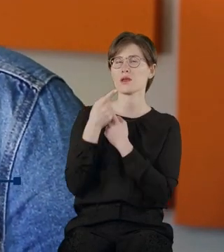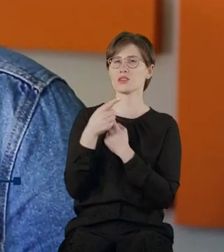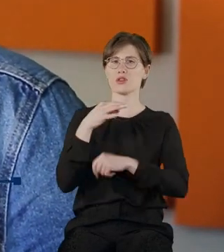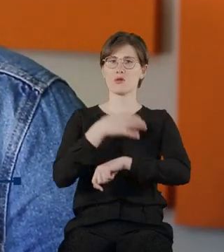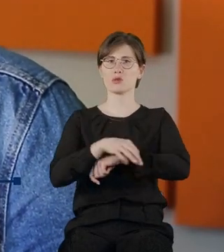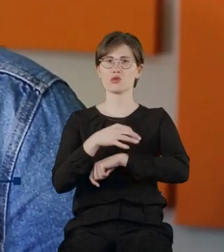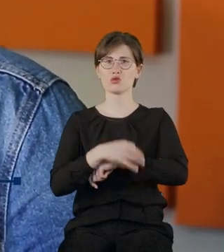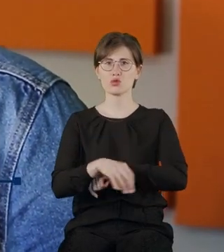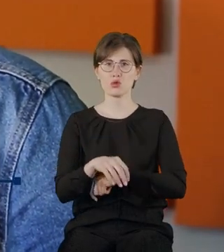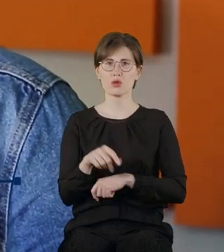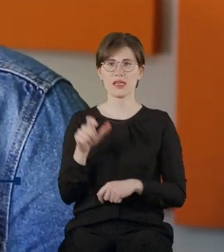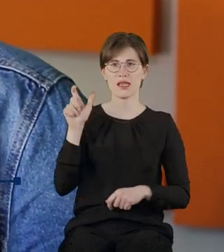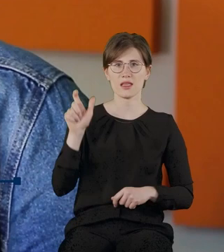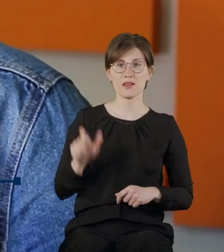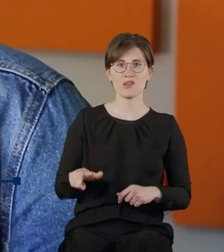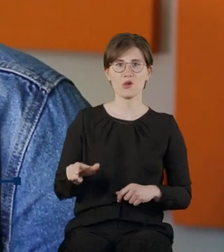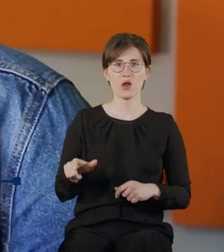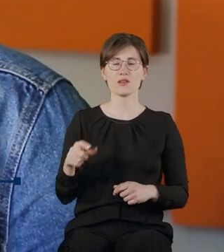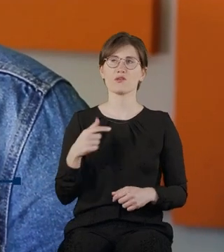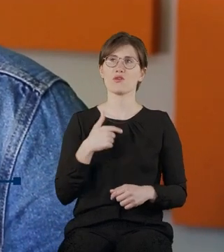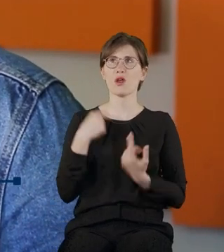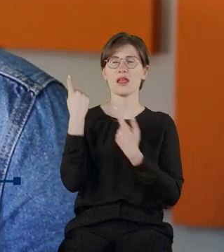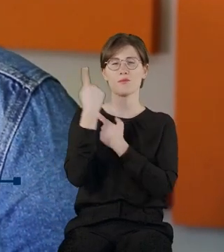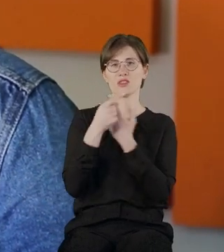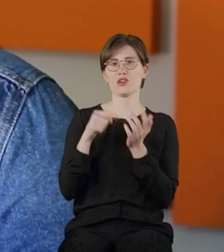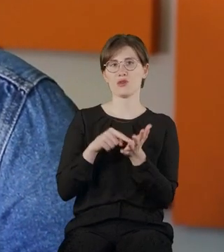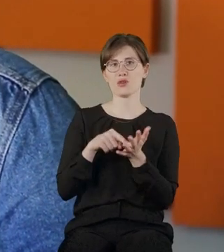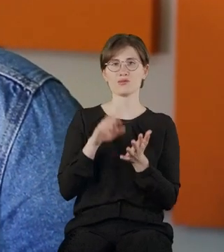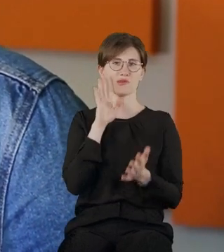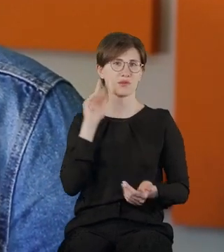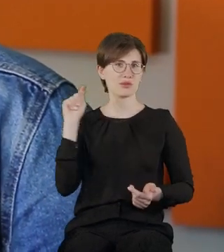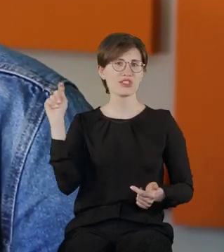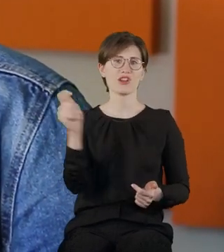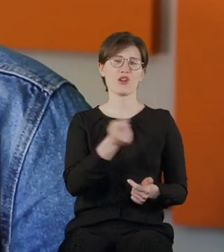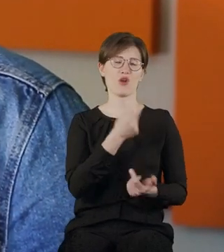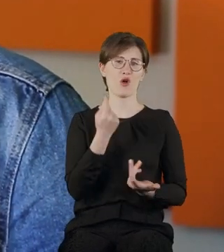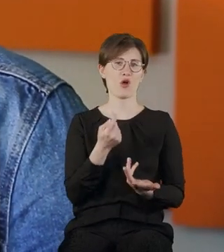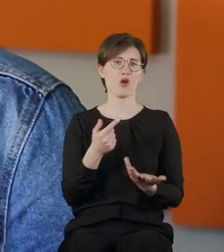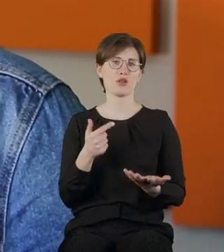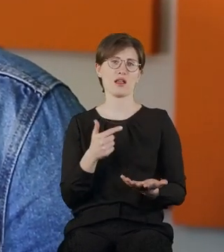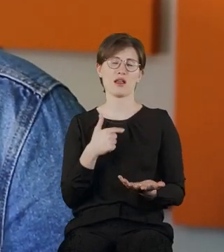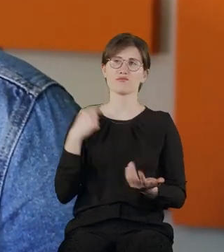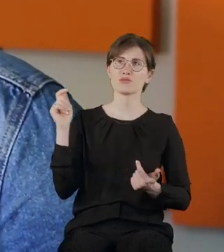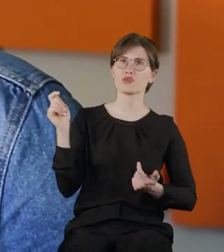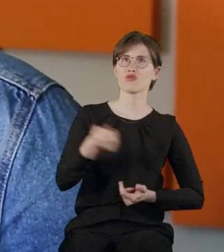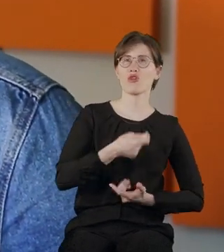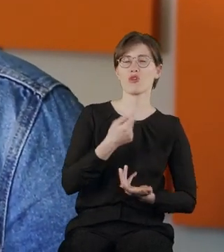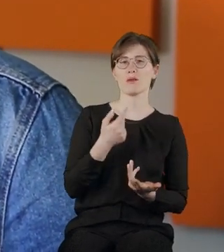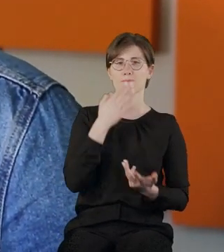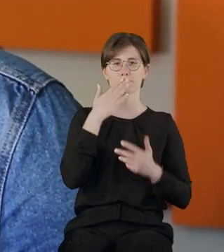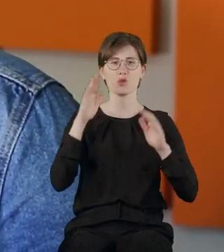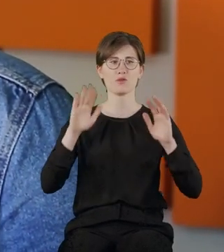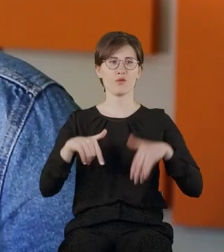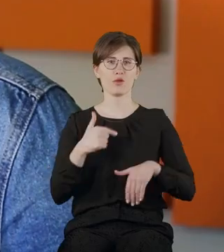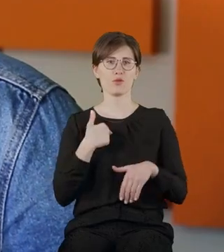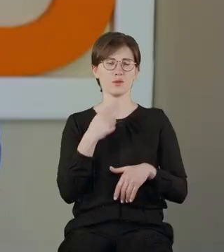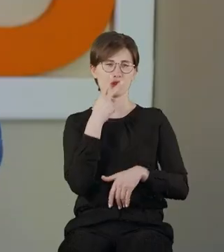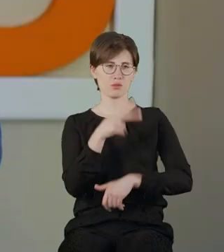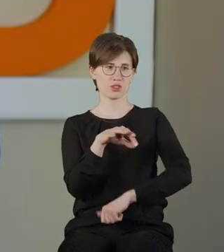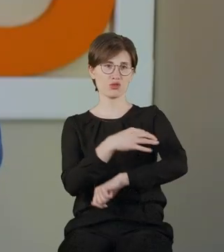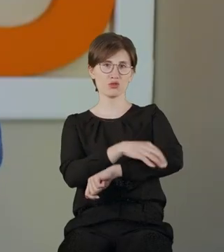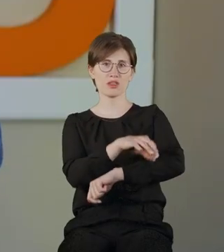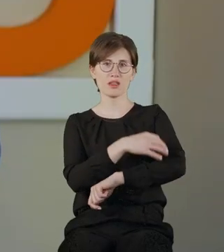studia indywidualne, to myślę, że były przede wszystkim przygodą. Przygodą, która pozwoliła mi zobaczyć w